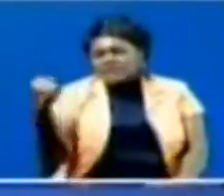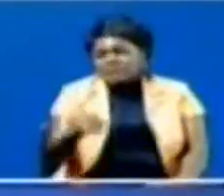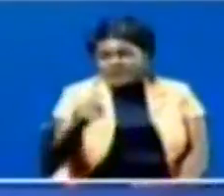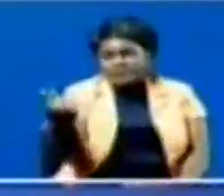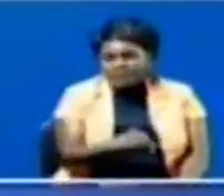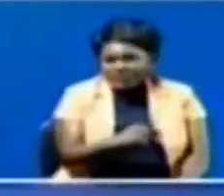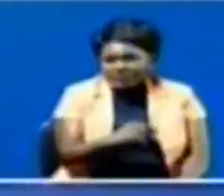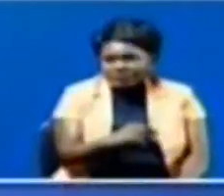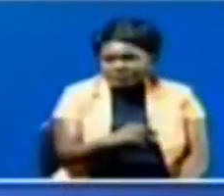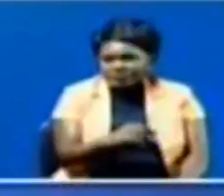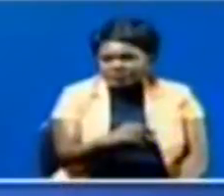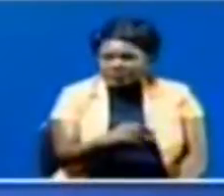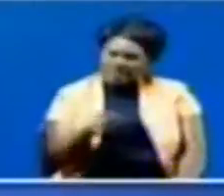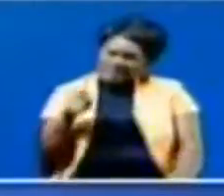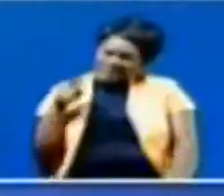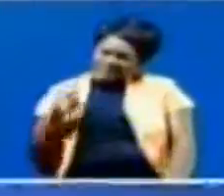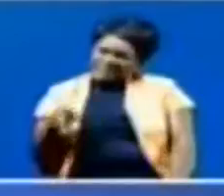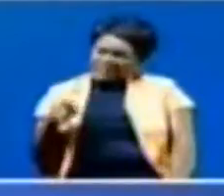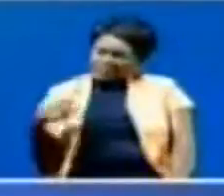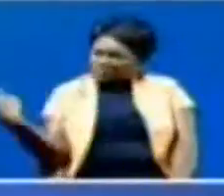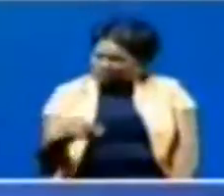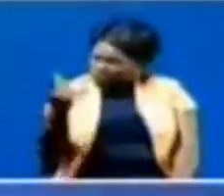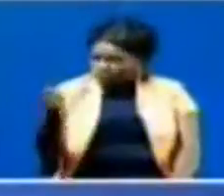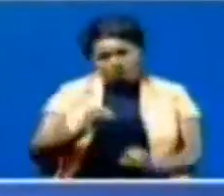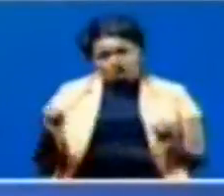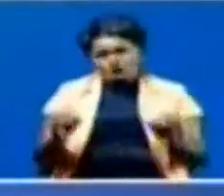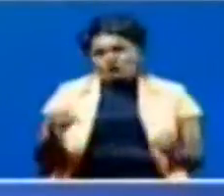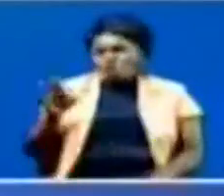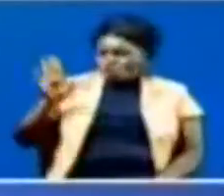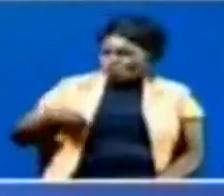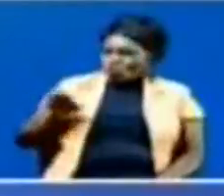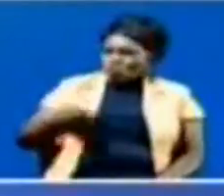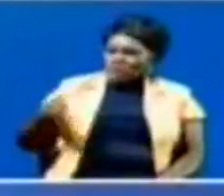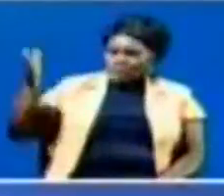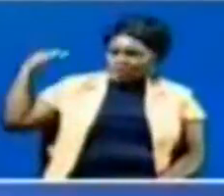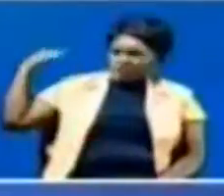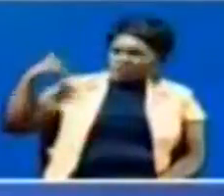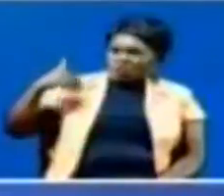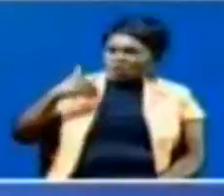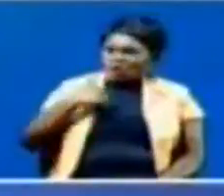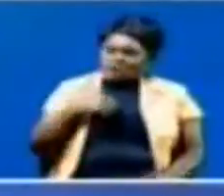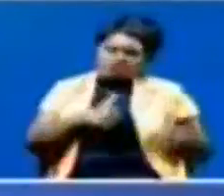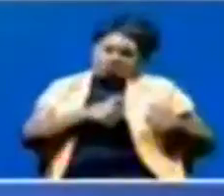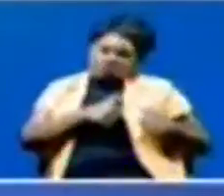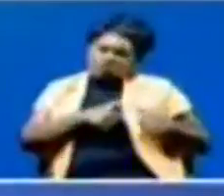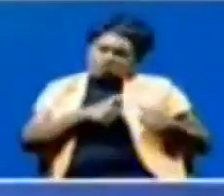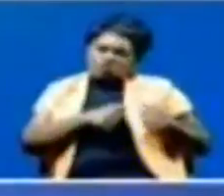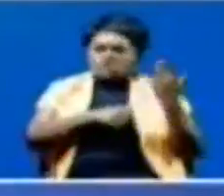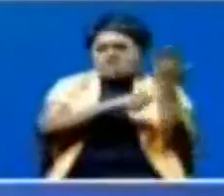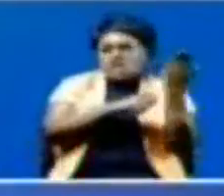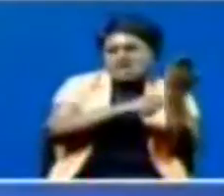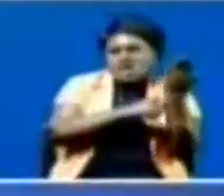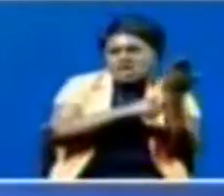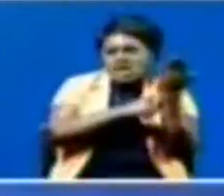kumchapa Sasa na siku mchapa kidogo na labda ule mwanamke hapo awali alikuwa anaitwa sweet baby